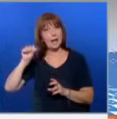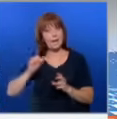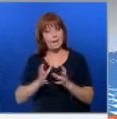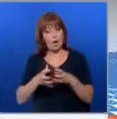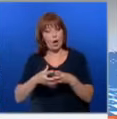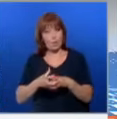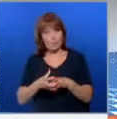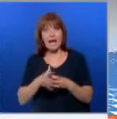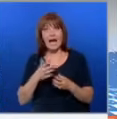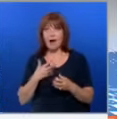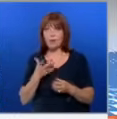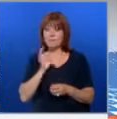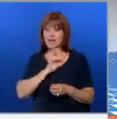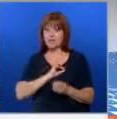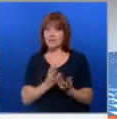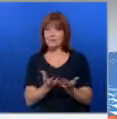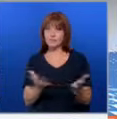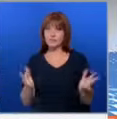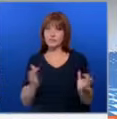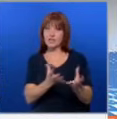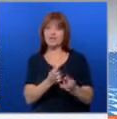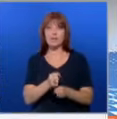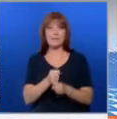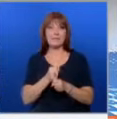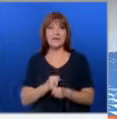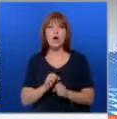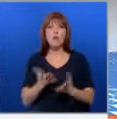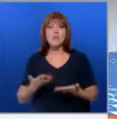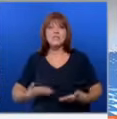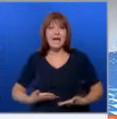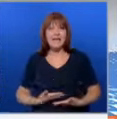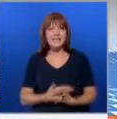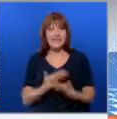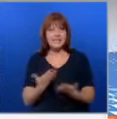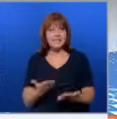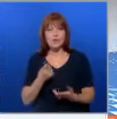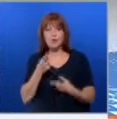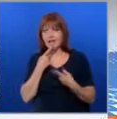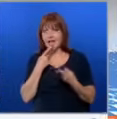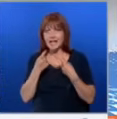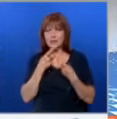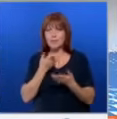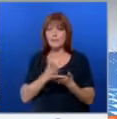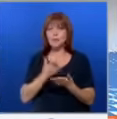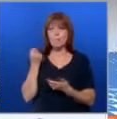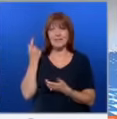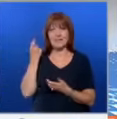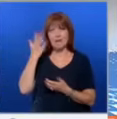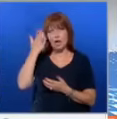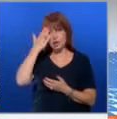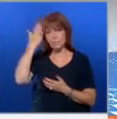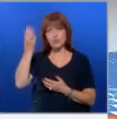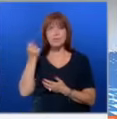има шанс за мнозинство, движението ще вземе мандата. Кои са интересните акценти от задочния разговор, който се води между председателя и